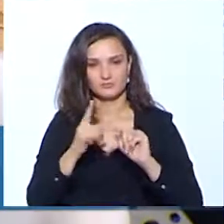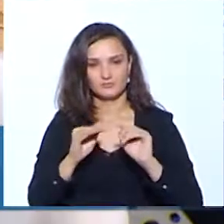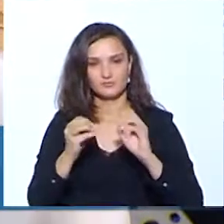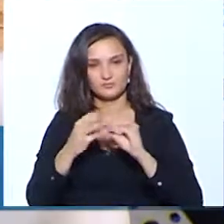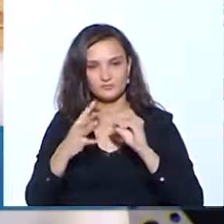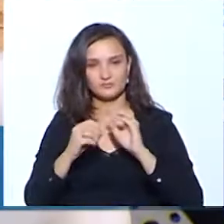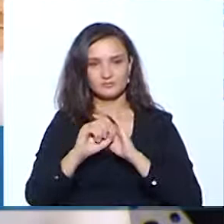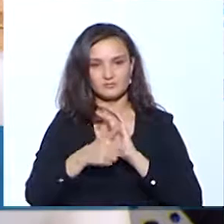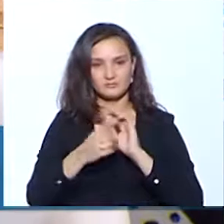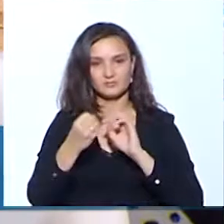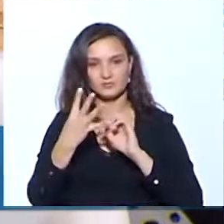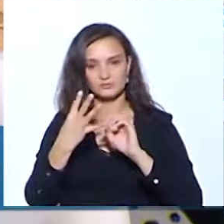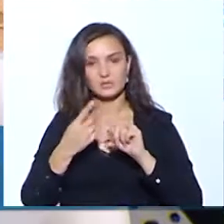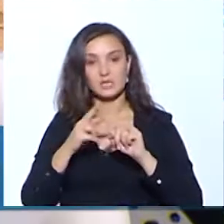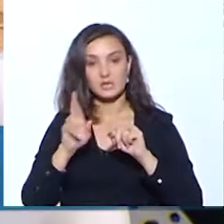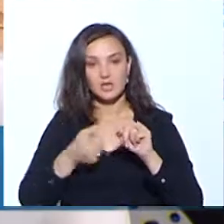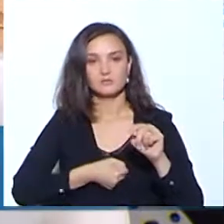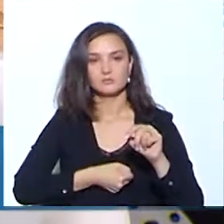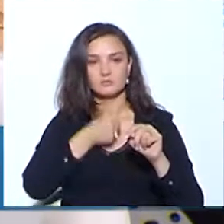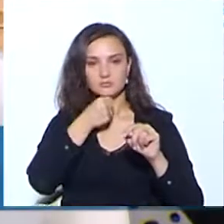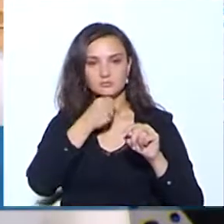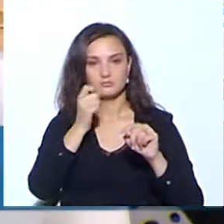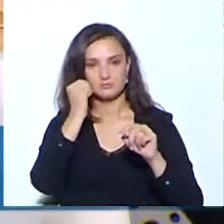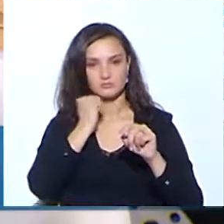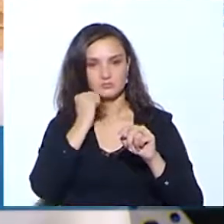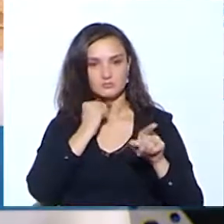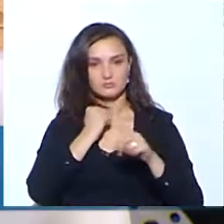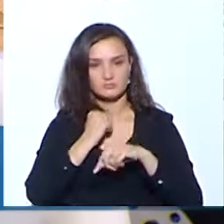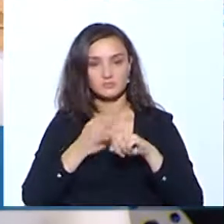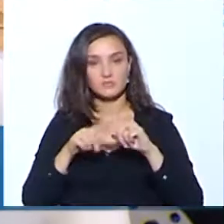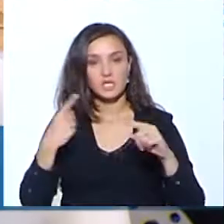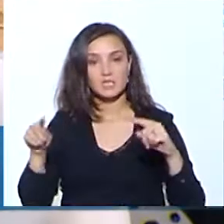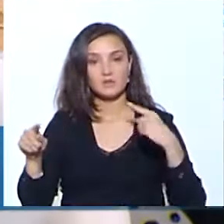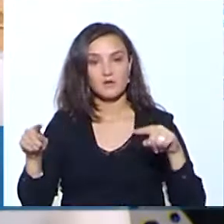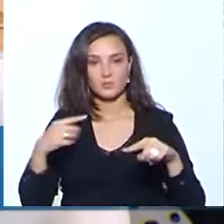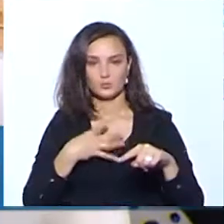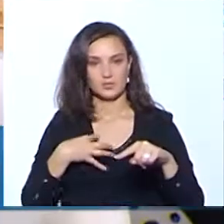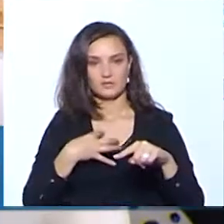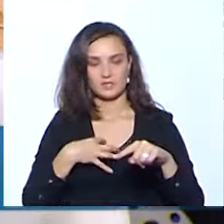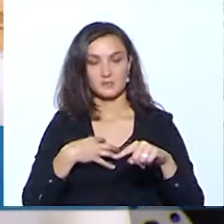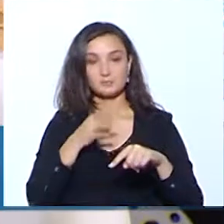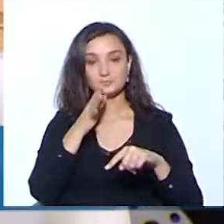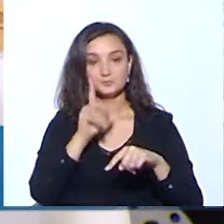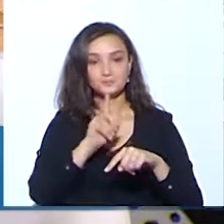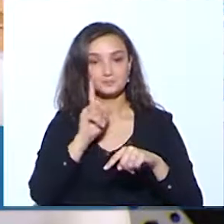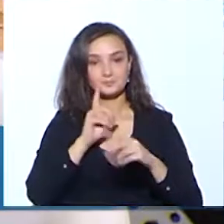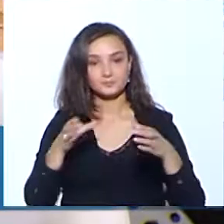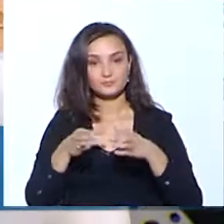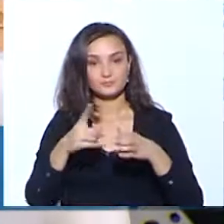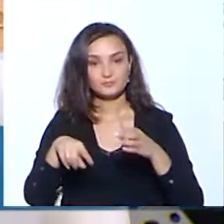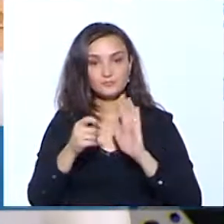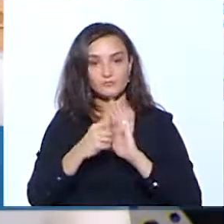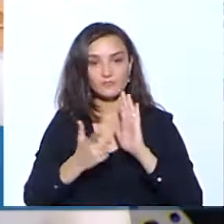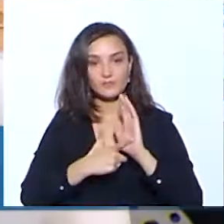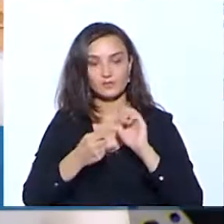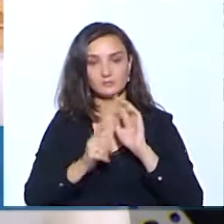უფრო ძალიან ასაკოვანი პოპულაცია. მათ შორის განსხვავება არის უმთავრესი. თინეიჯერობის ასაკში